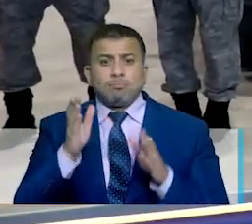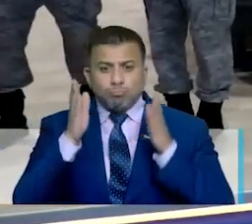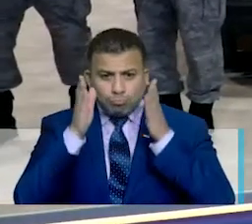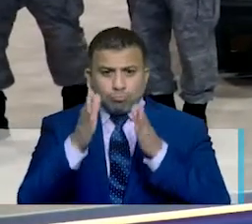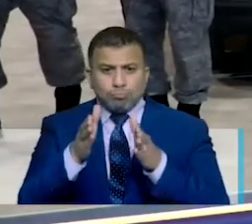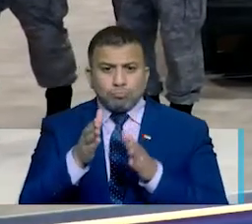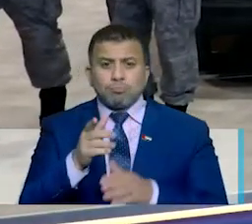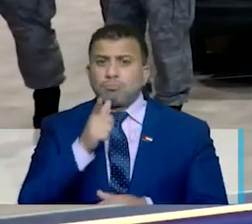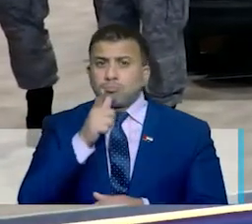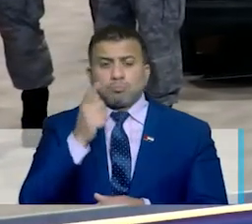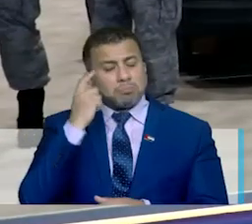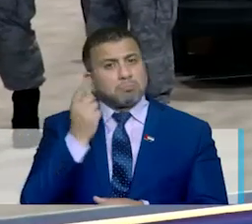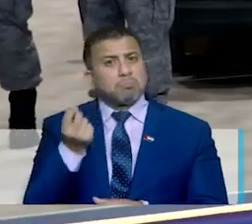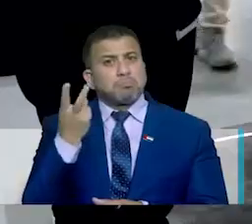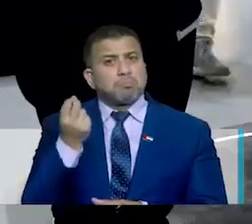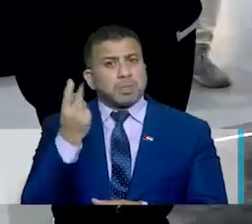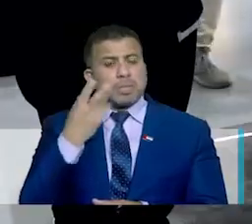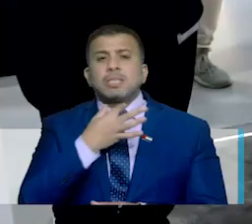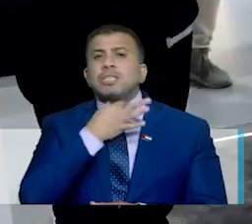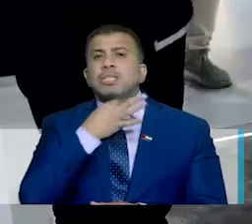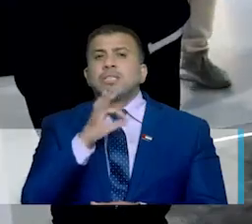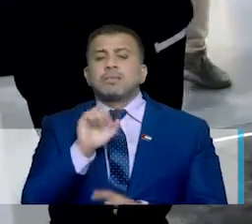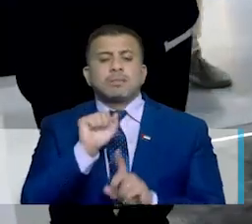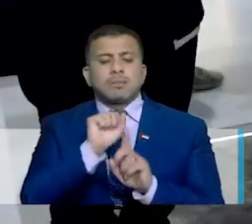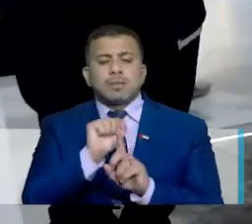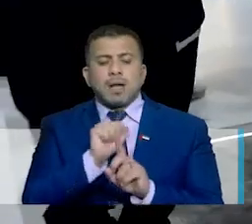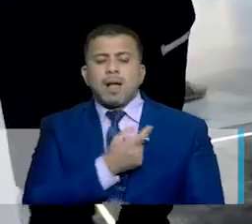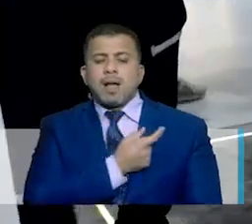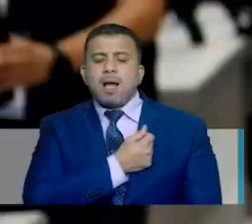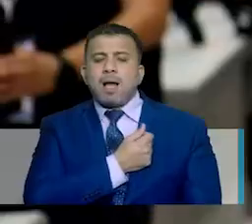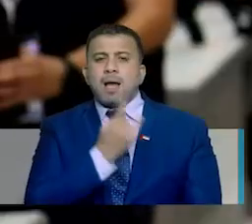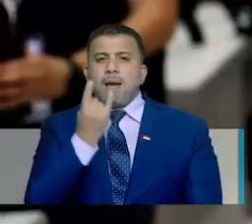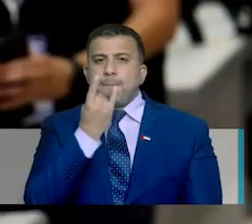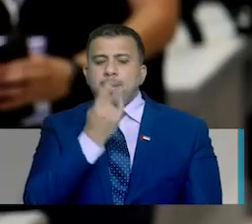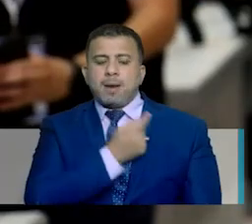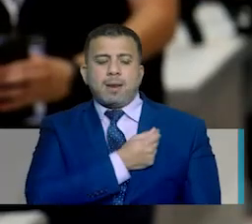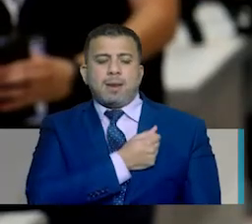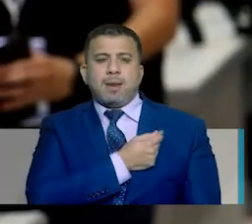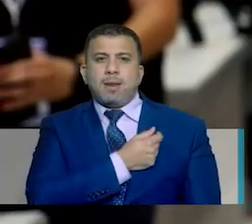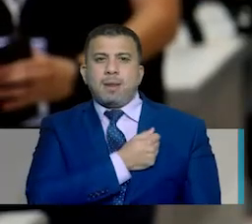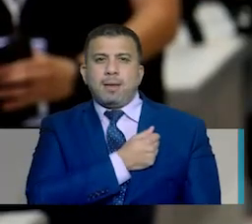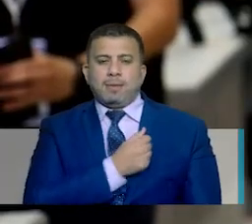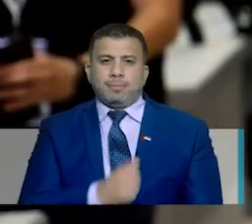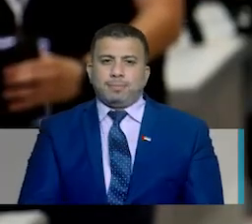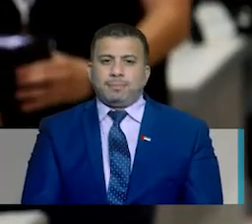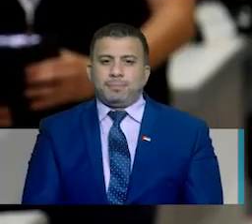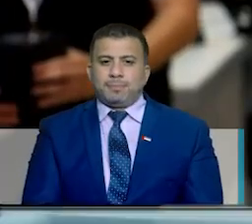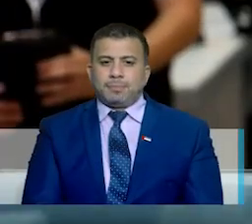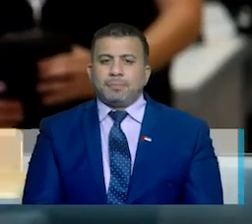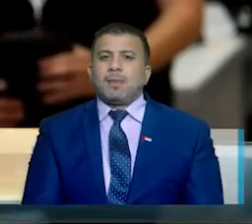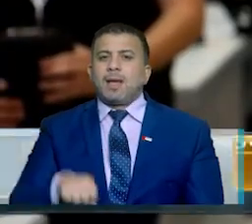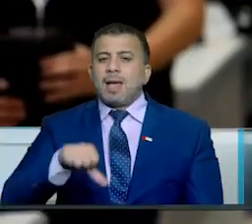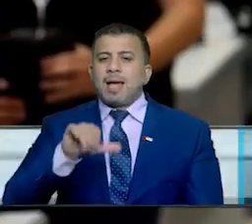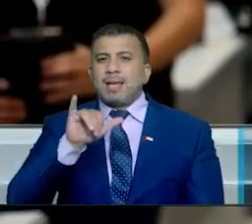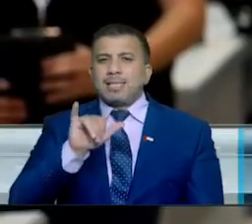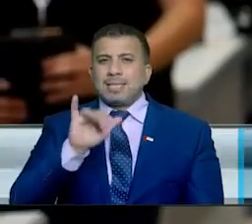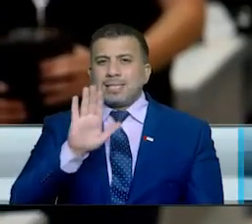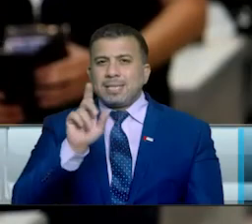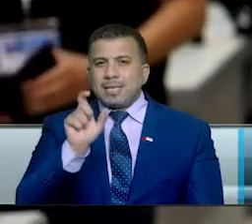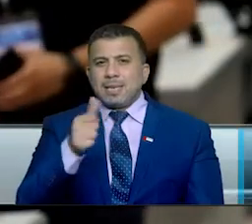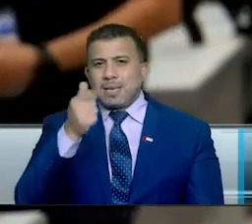على الإمكانات الابتكارية في المجال الأمني. مشاركتنا السنة هذه في معرض أيسنار